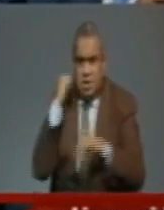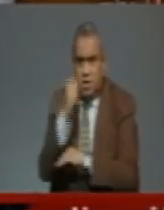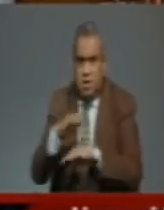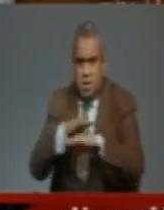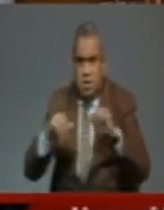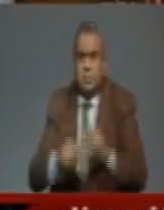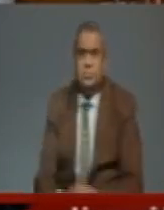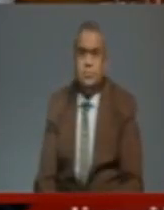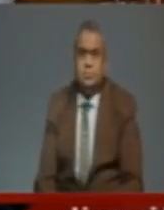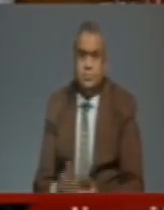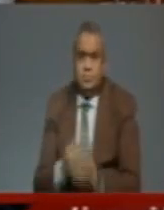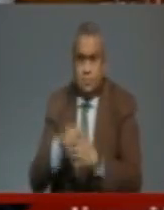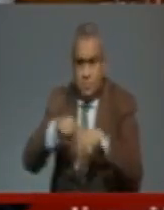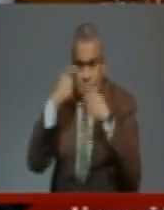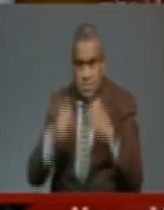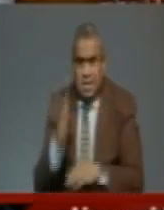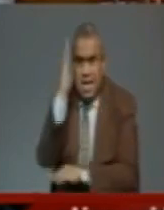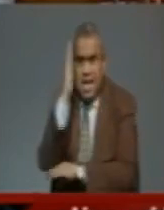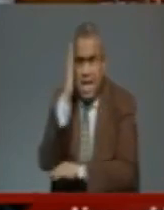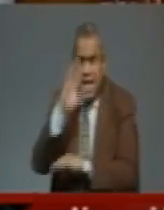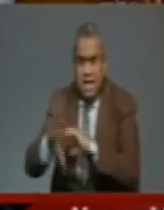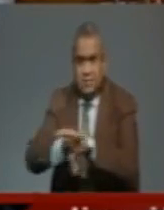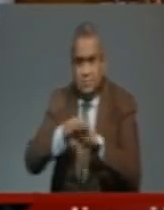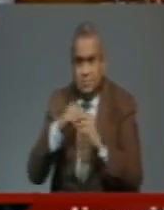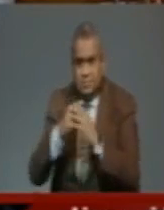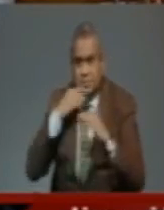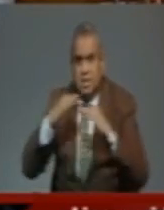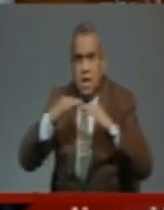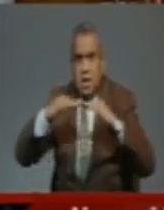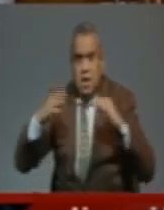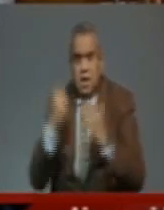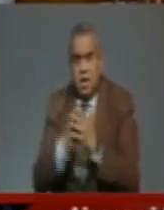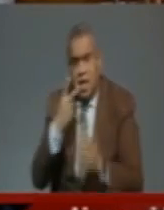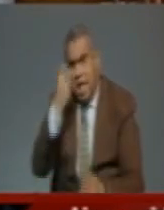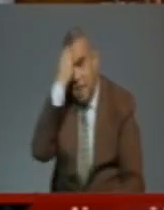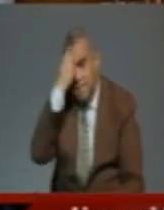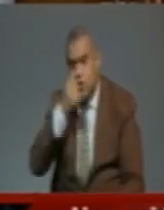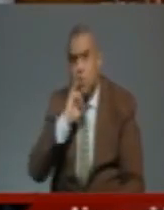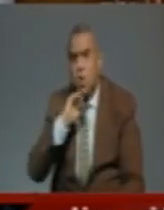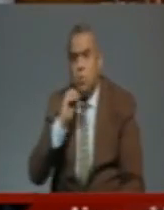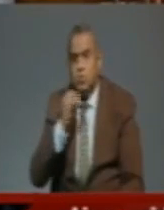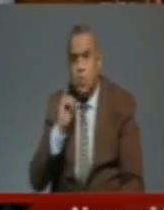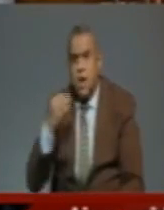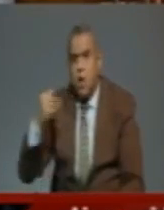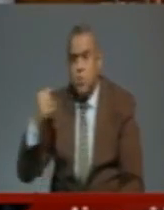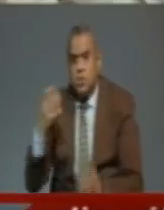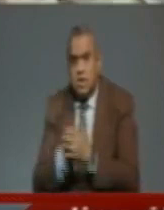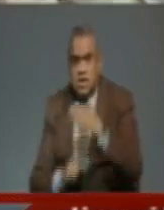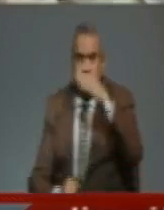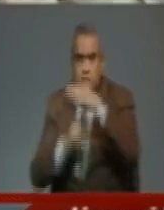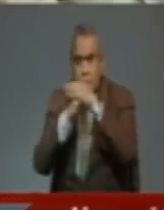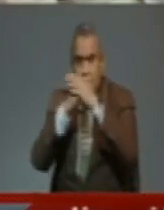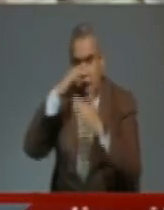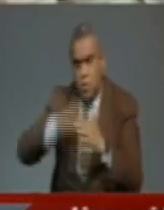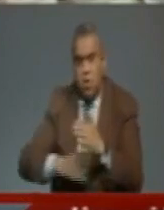البنيه الاساسيه لما خلصناها بقى عندنا ارصفه 2530 متر شمالي وجنوبي